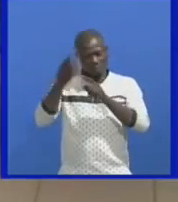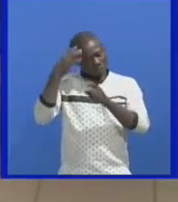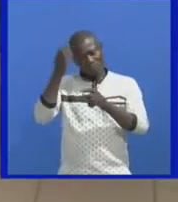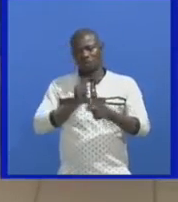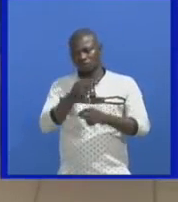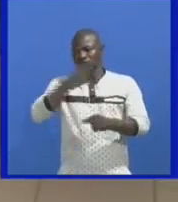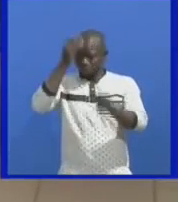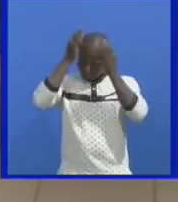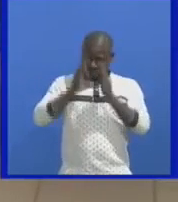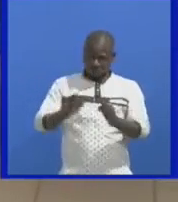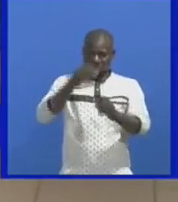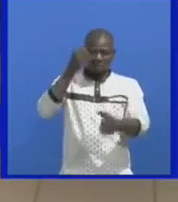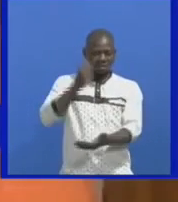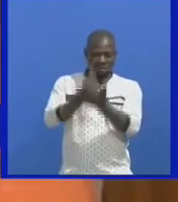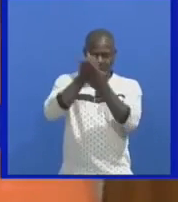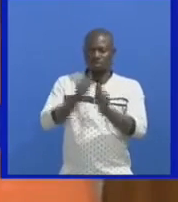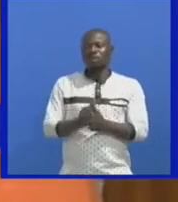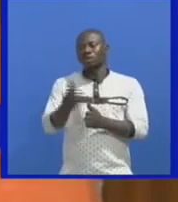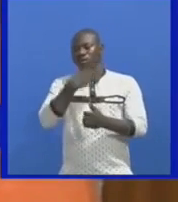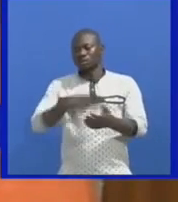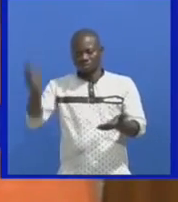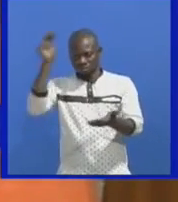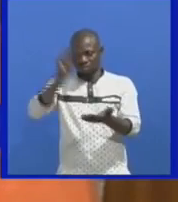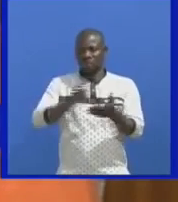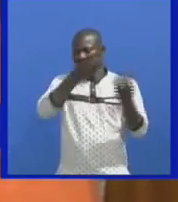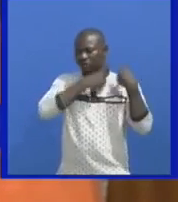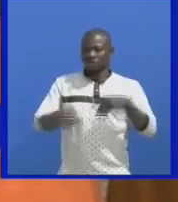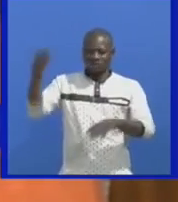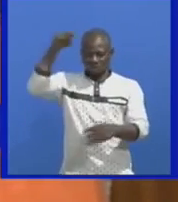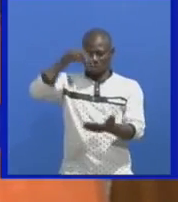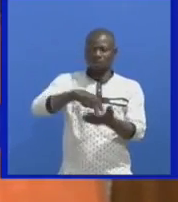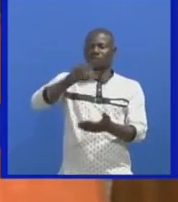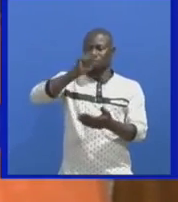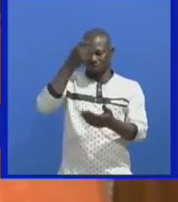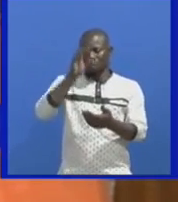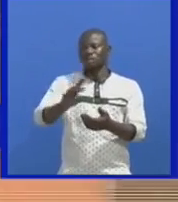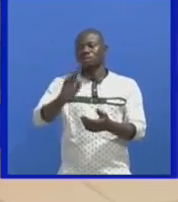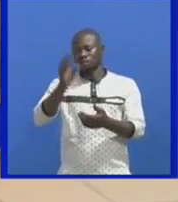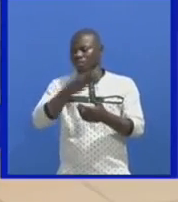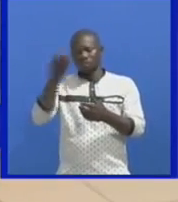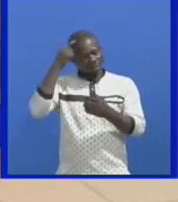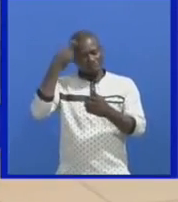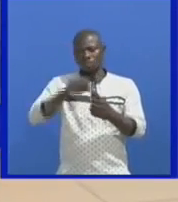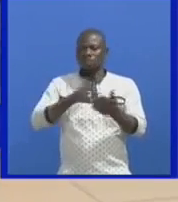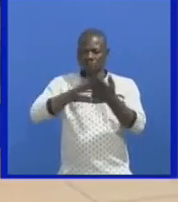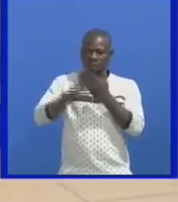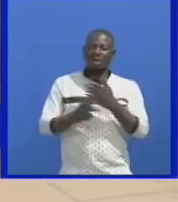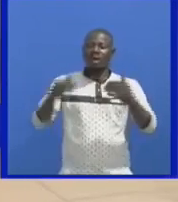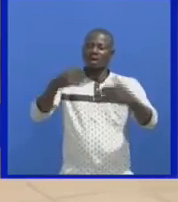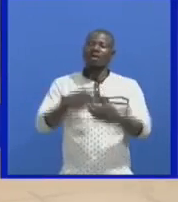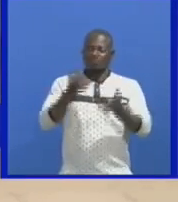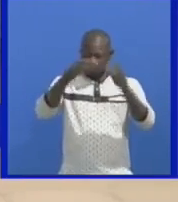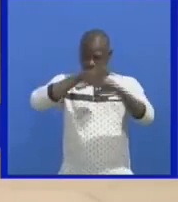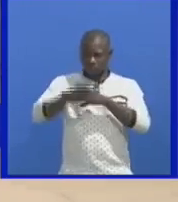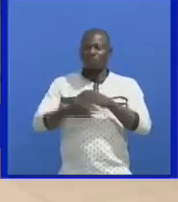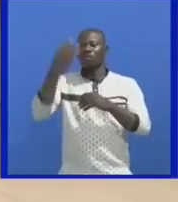depuis 2016, le programme régional interinstitutionnel pour la qualité de l'éducation couvre cinq pays que sont le Mali, le Niger,